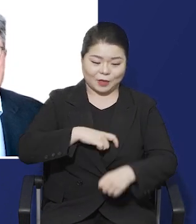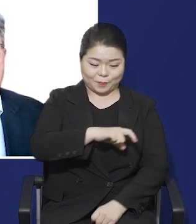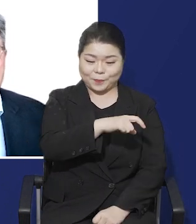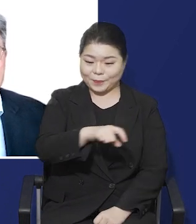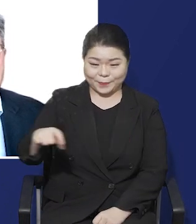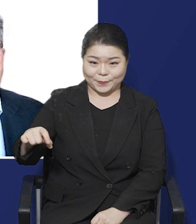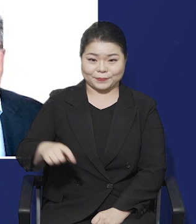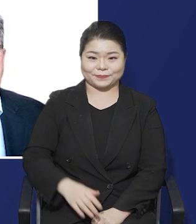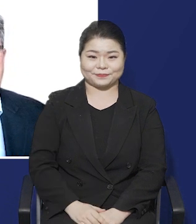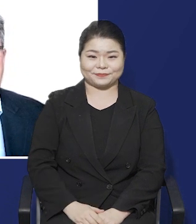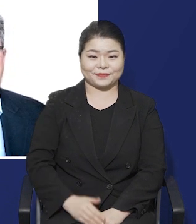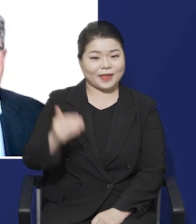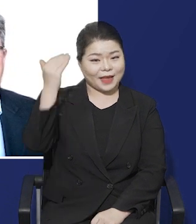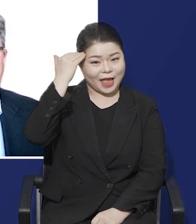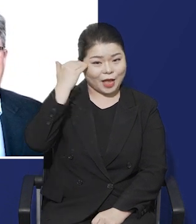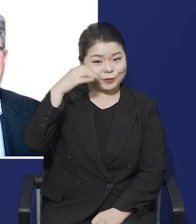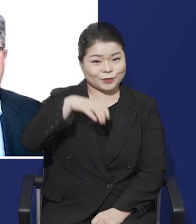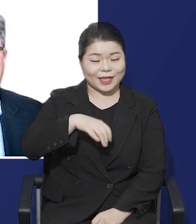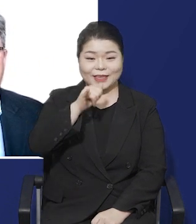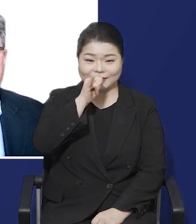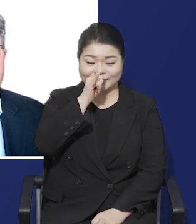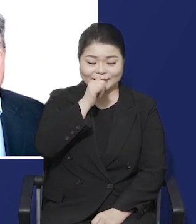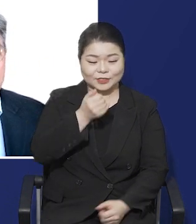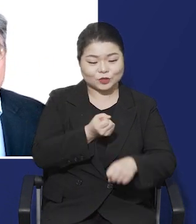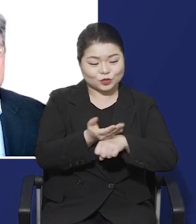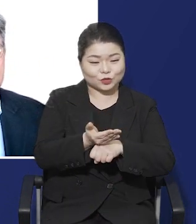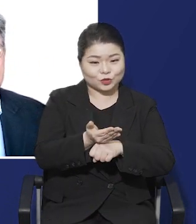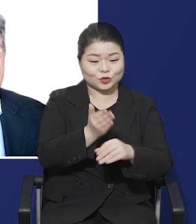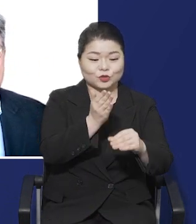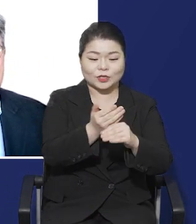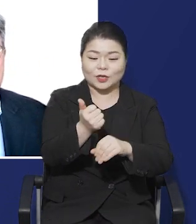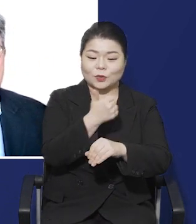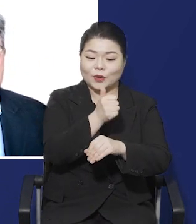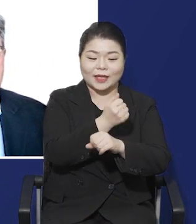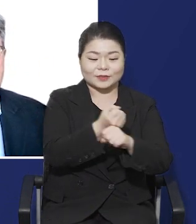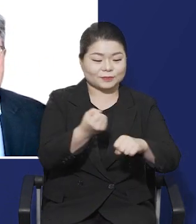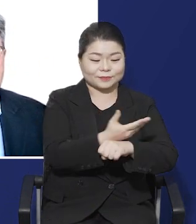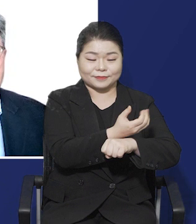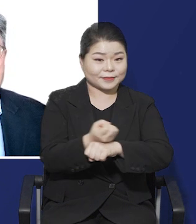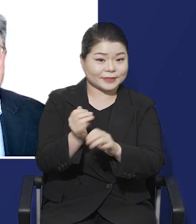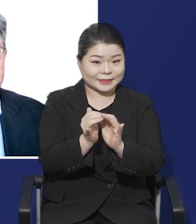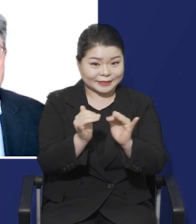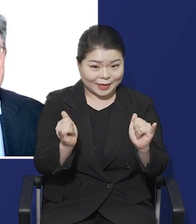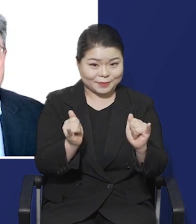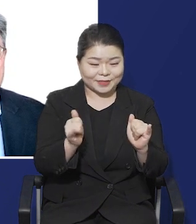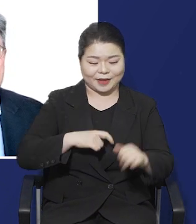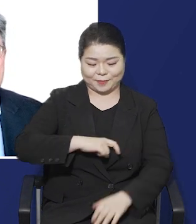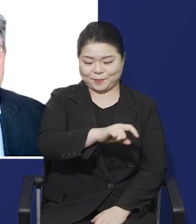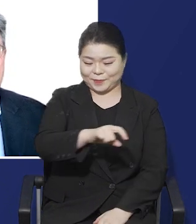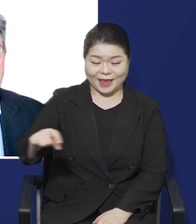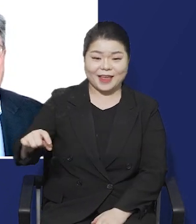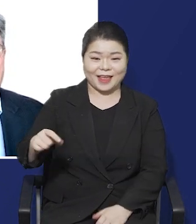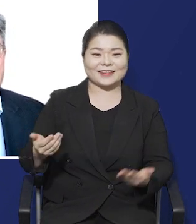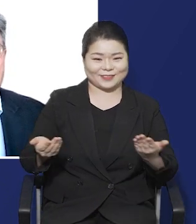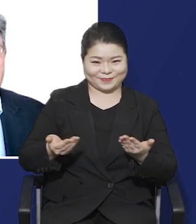즉, 국내에 거주하는 수출 중개인을 통해 간접적으로 이루어지는 수출 거래를 말한다고 볼 수